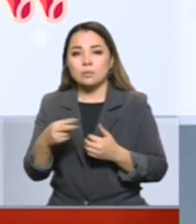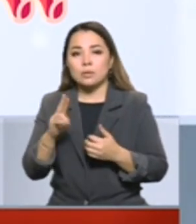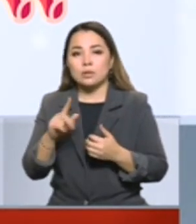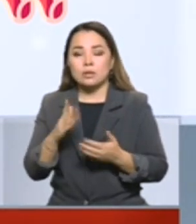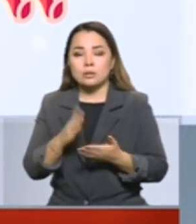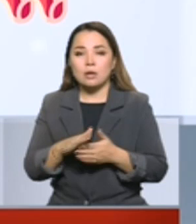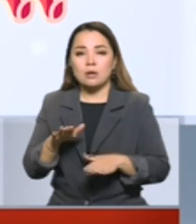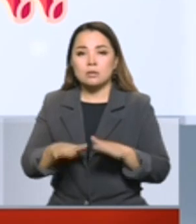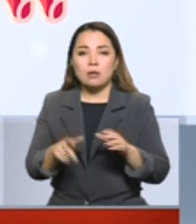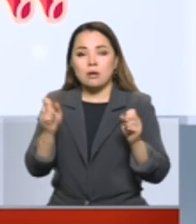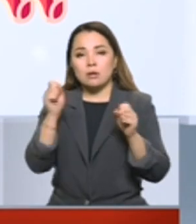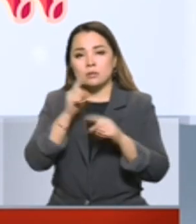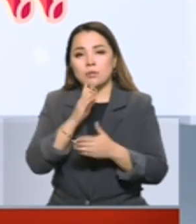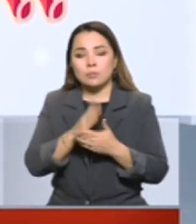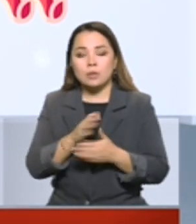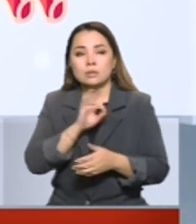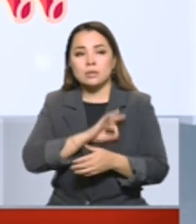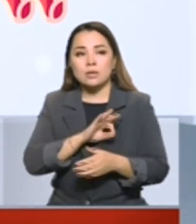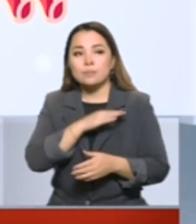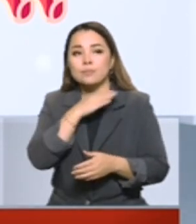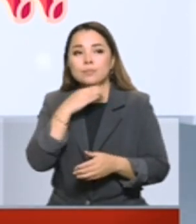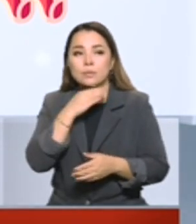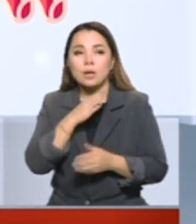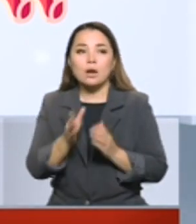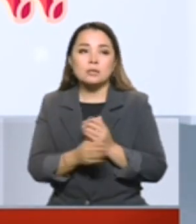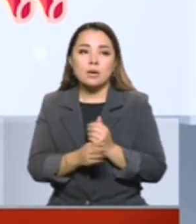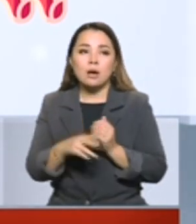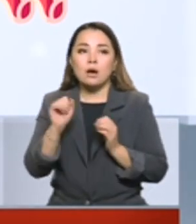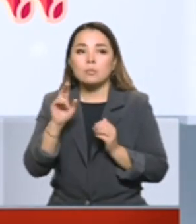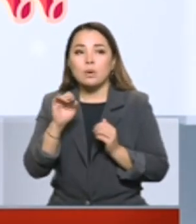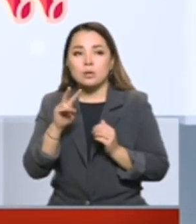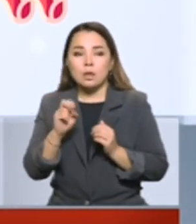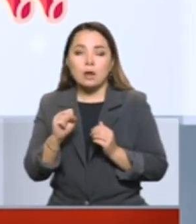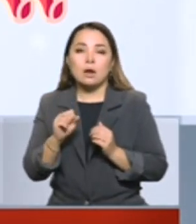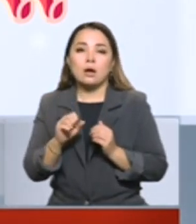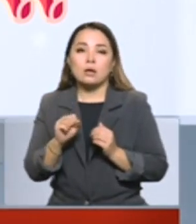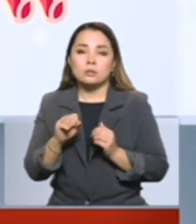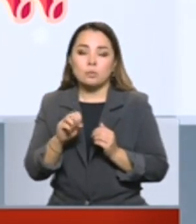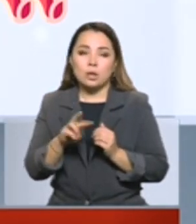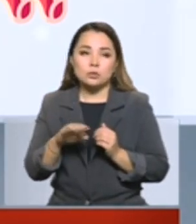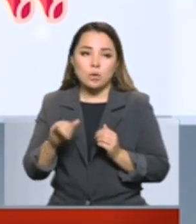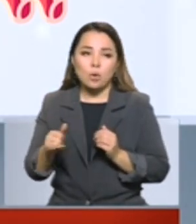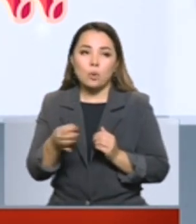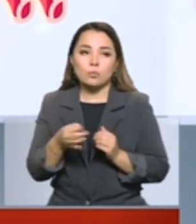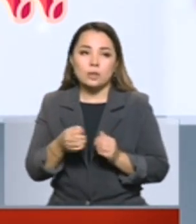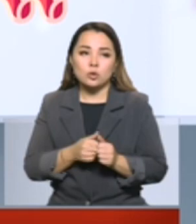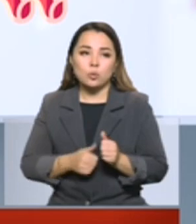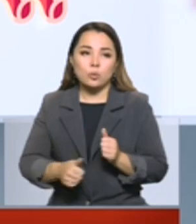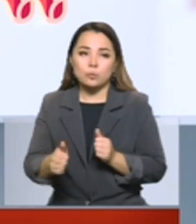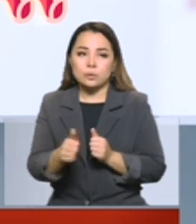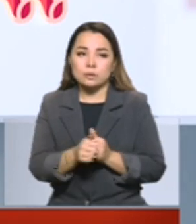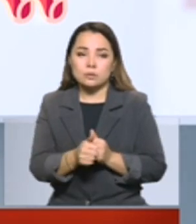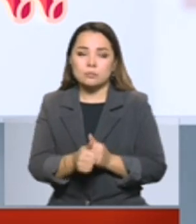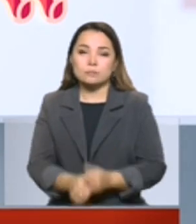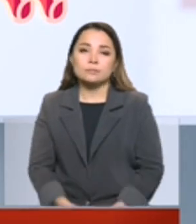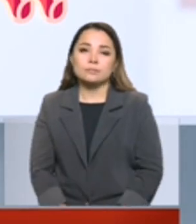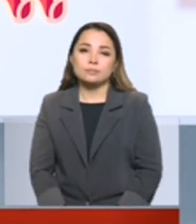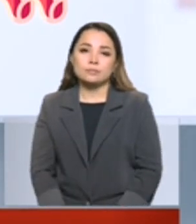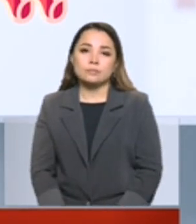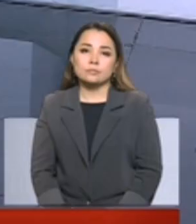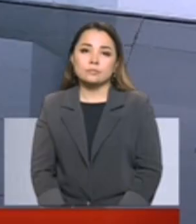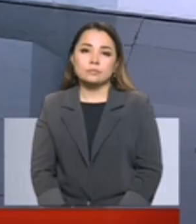жейтіні анықталды. Ет тұтыну көлемі бойынша Атырау, Ақмола және Маңғыстау облыстары көш бастап тұр.